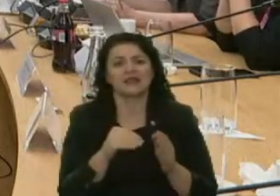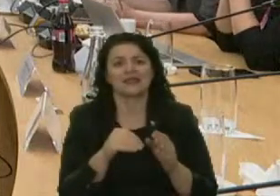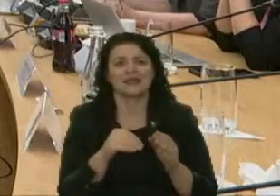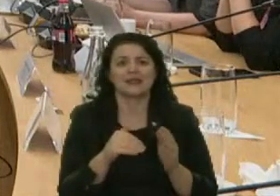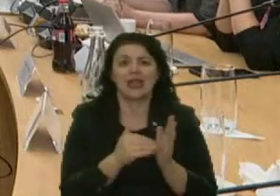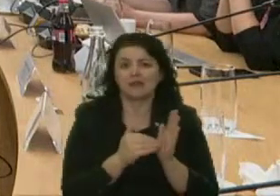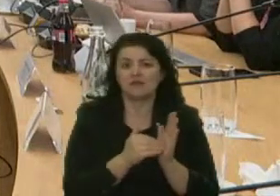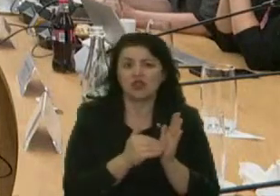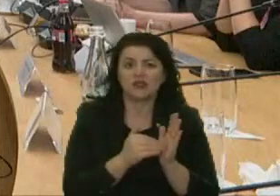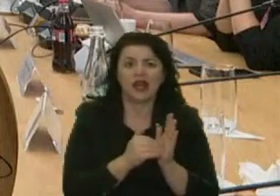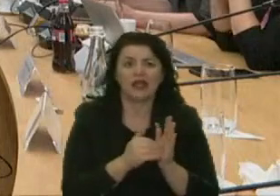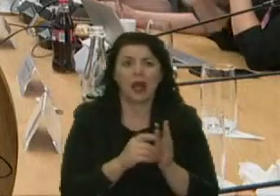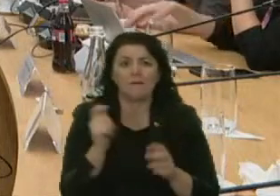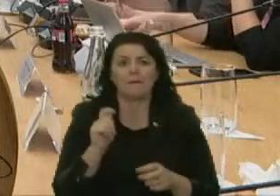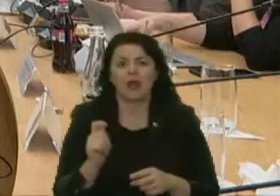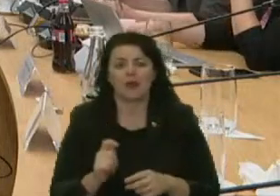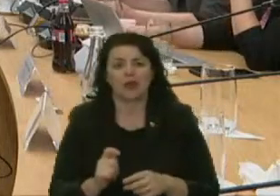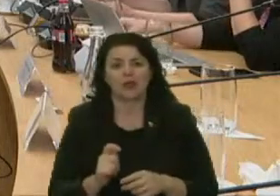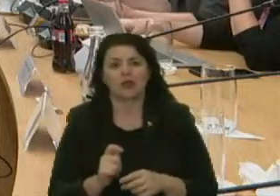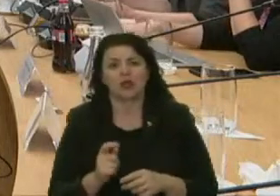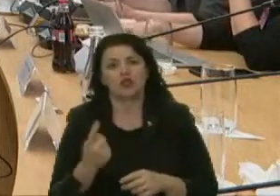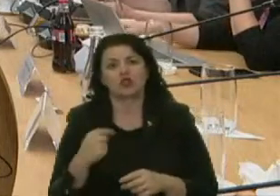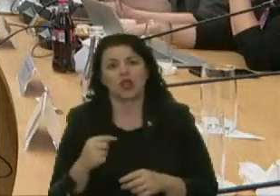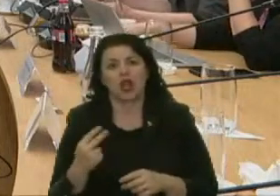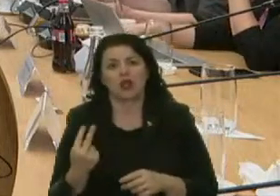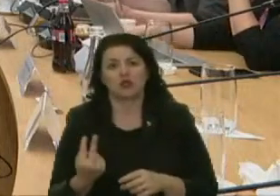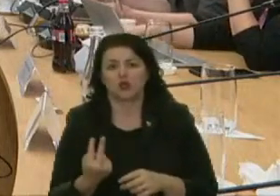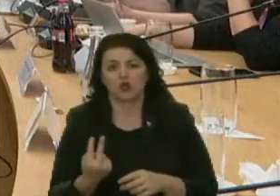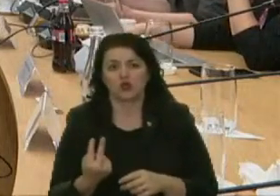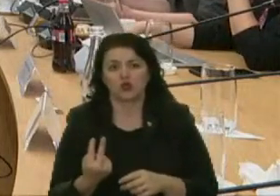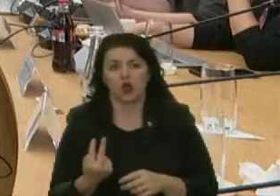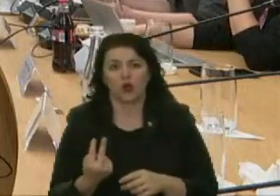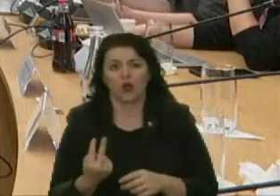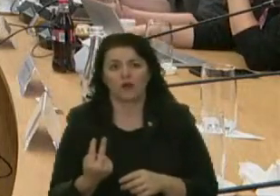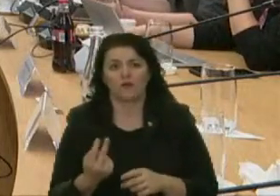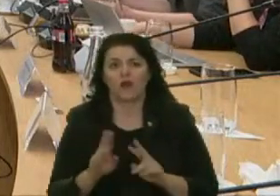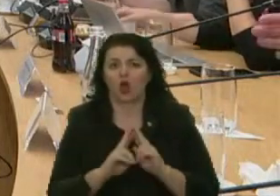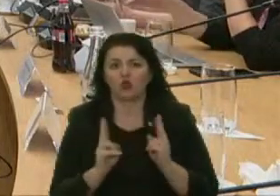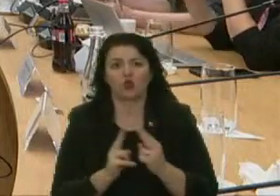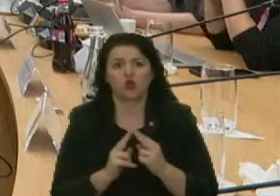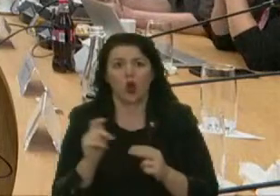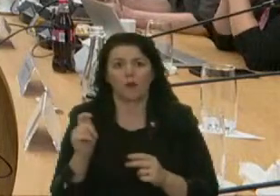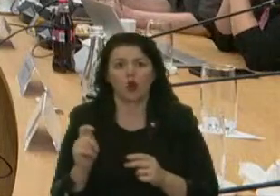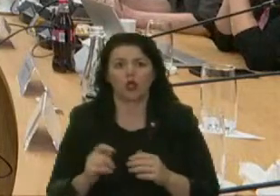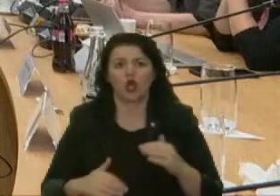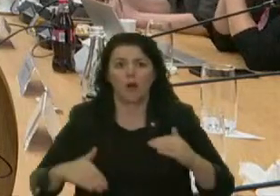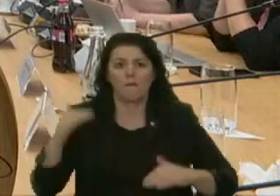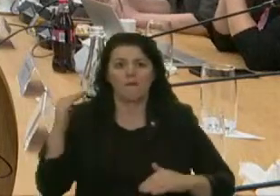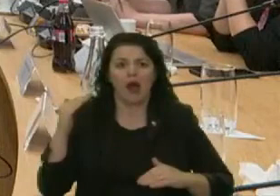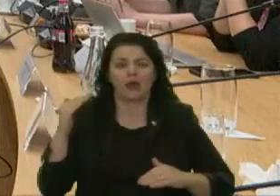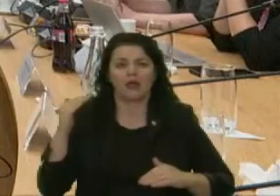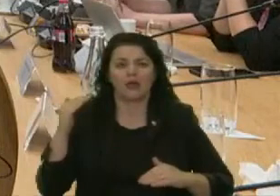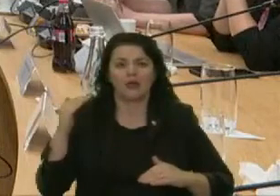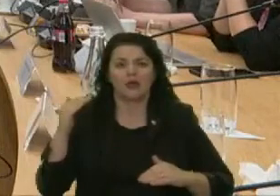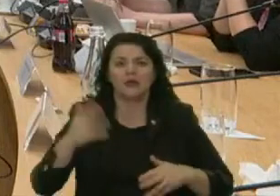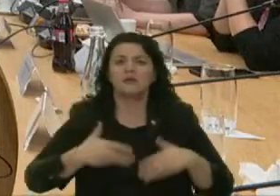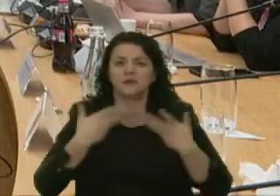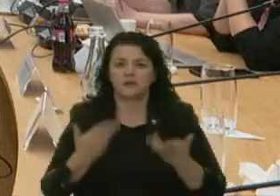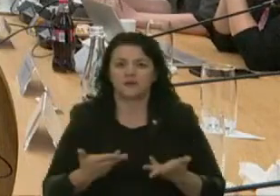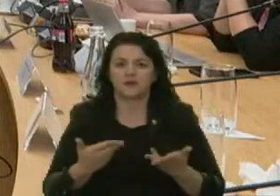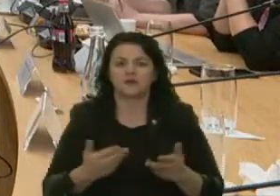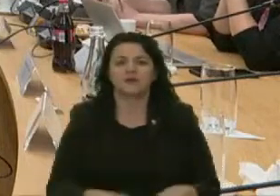implementarea acestor proiecte și nu numai a celor doi celor două a tuturor proiectelor mari pe care primăria le a lansat